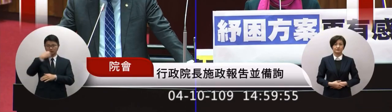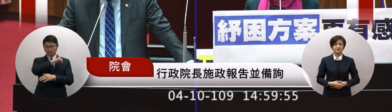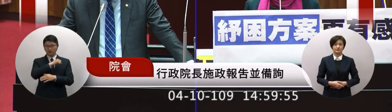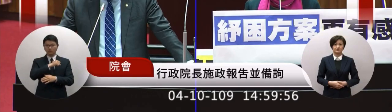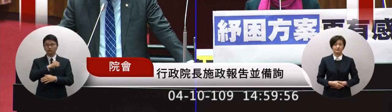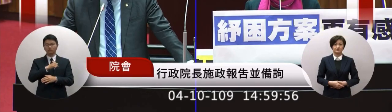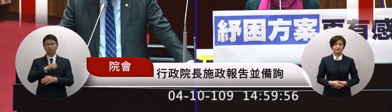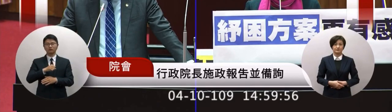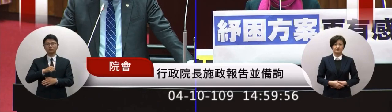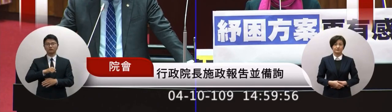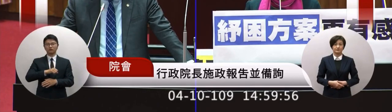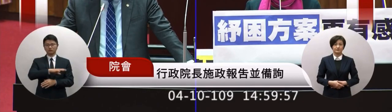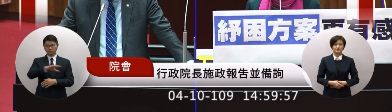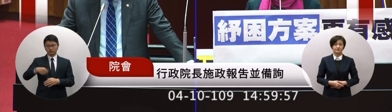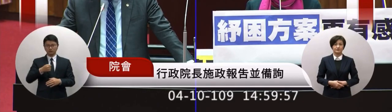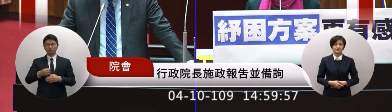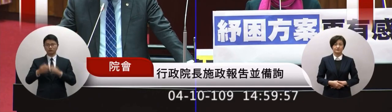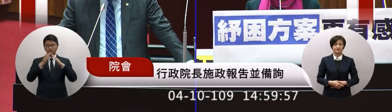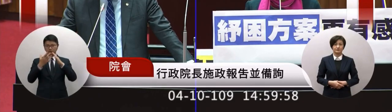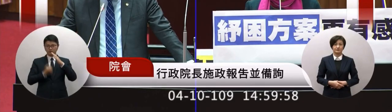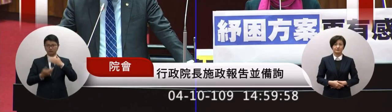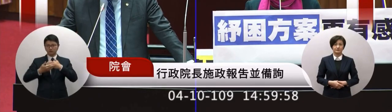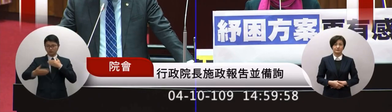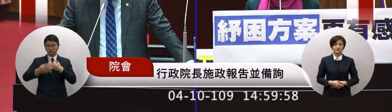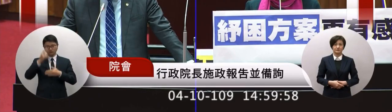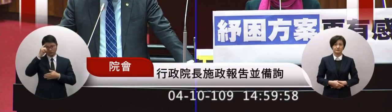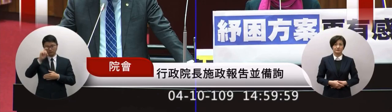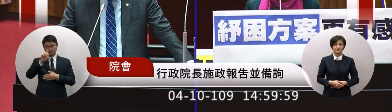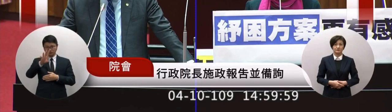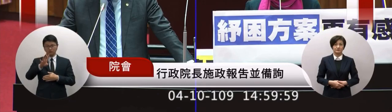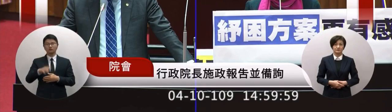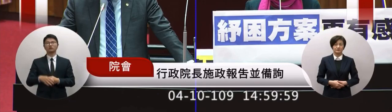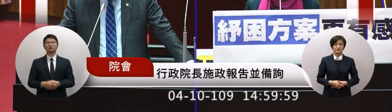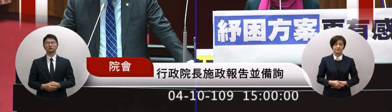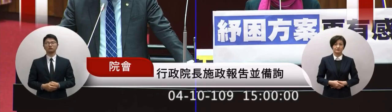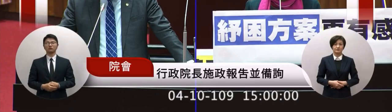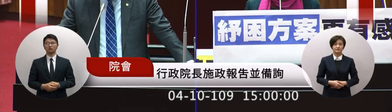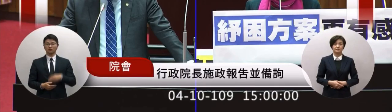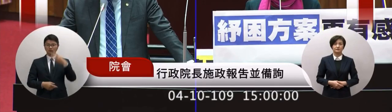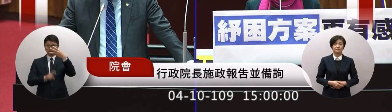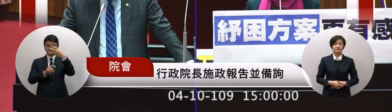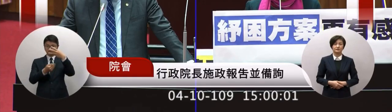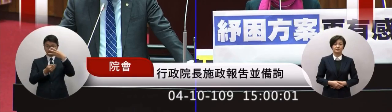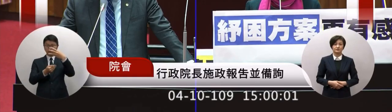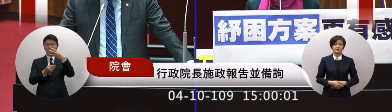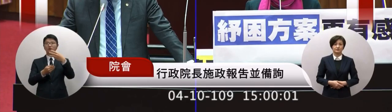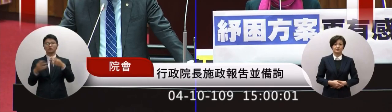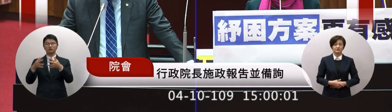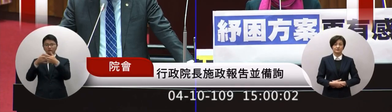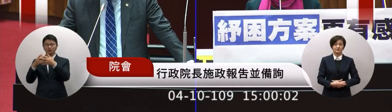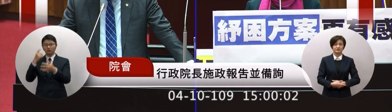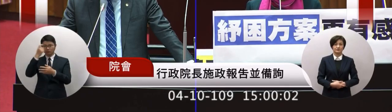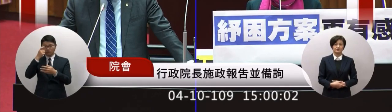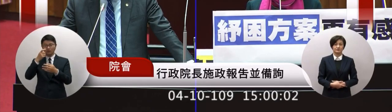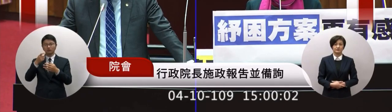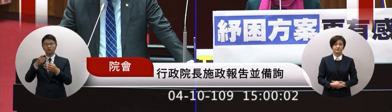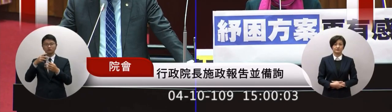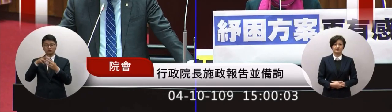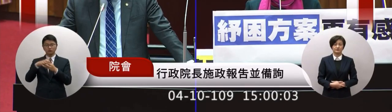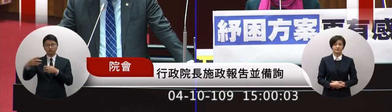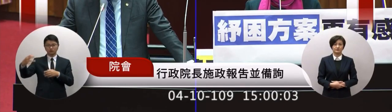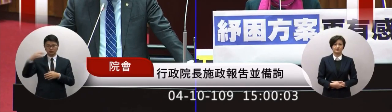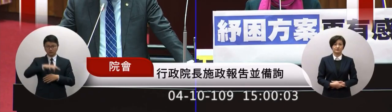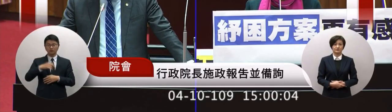开始进行居家检疫14天嘛。那19号开始呢，所有欧美跟入境，我们会采取一些措施，就是要